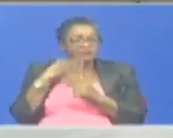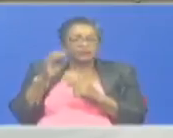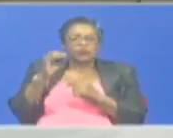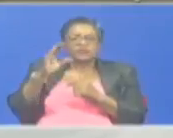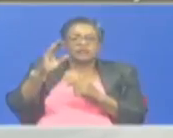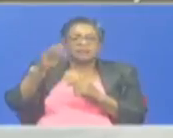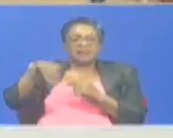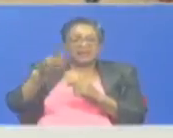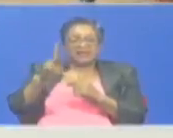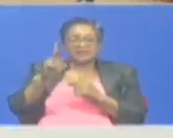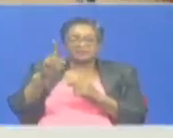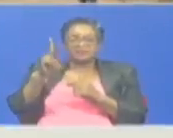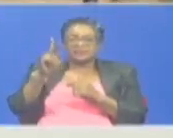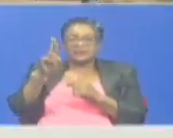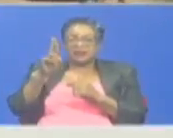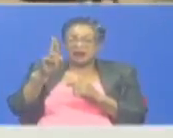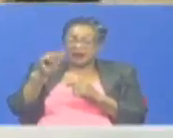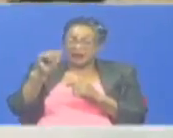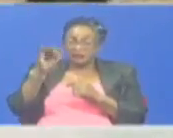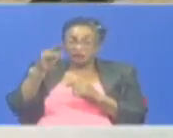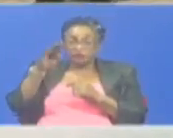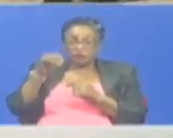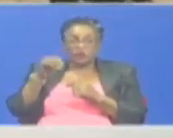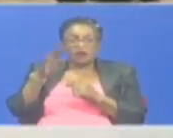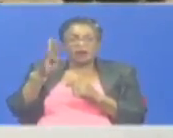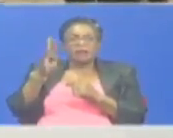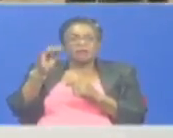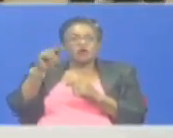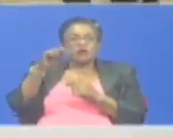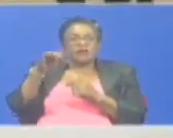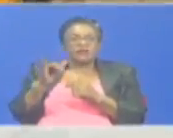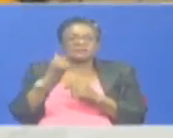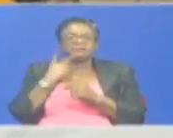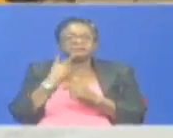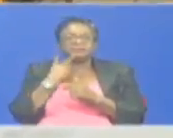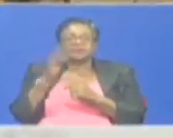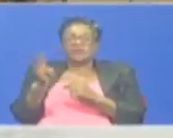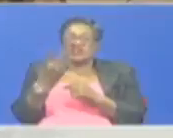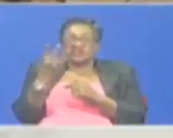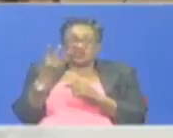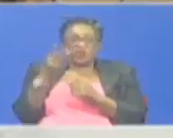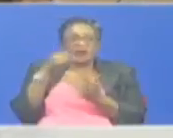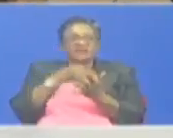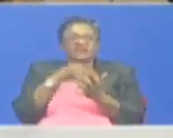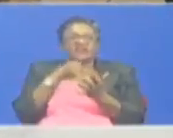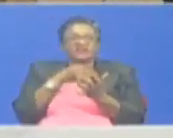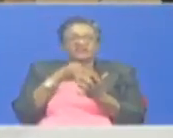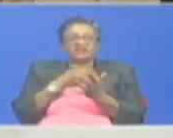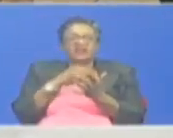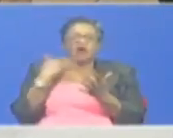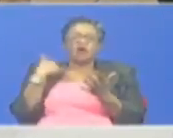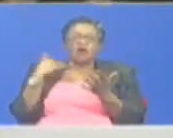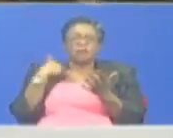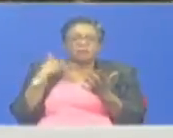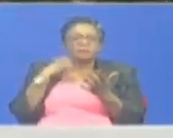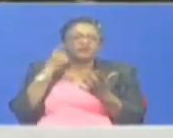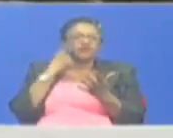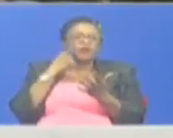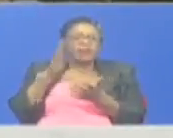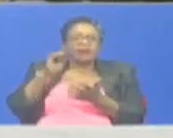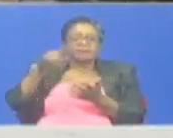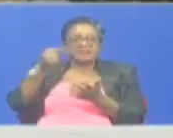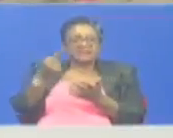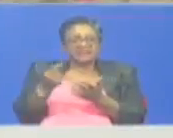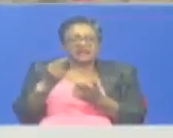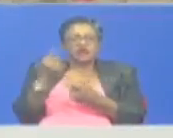Buruburu Adamson Bungei alisema kuwa wanne hao walihusika katika kisa cha uhalifu katika duka la M-Pesa mtaa